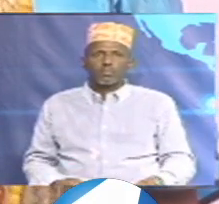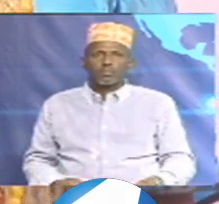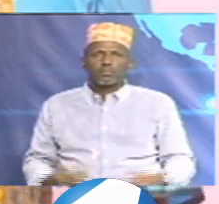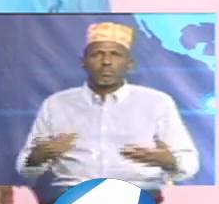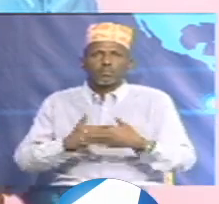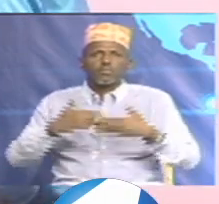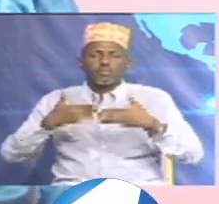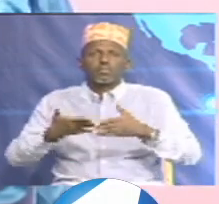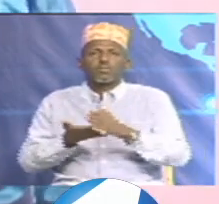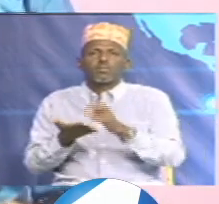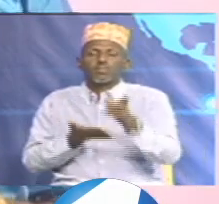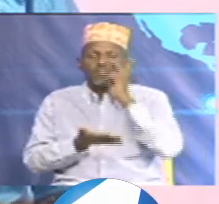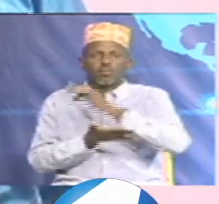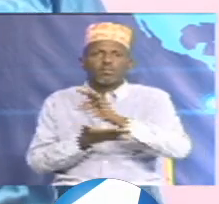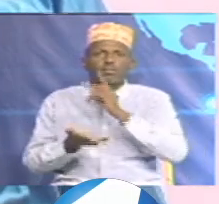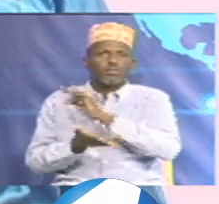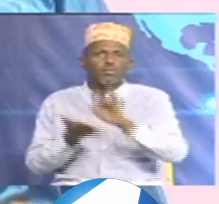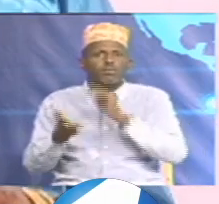de cette auguste assemblée